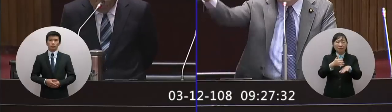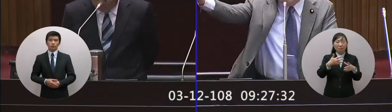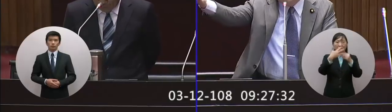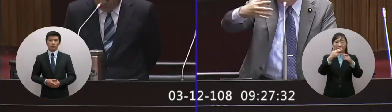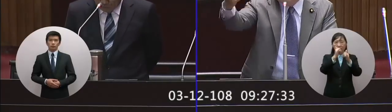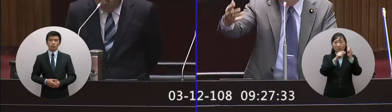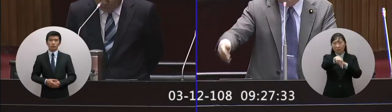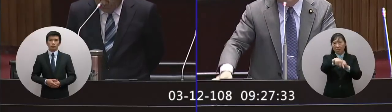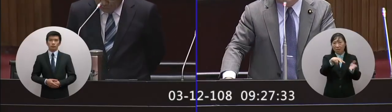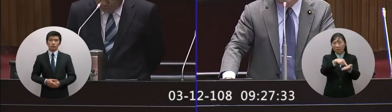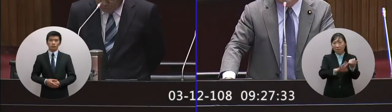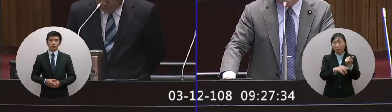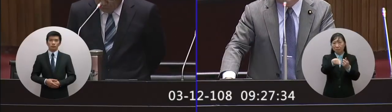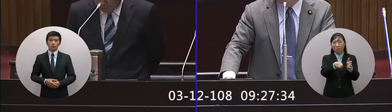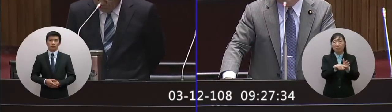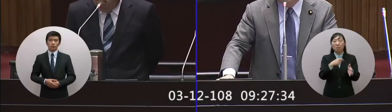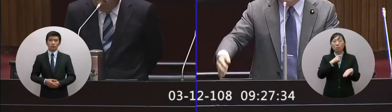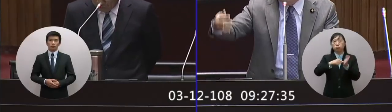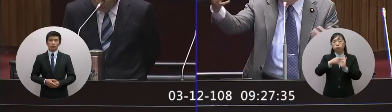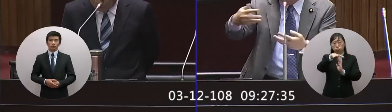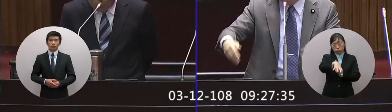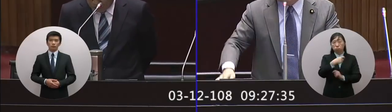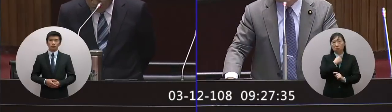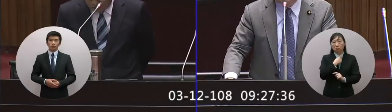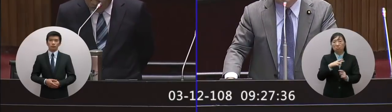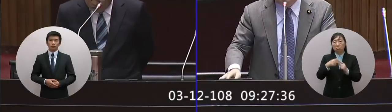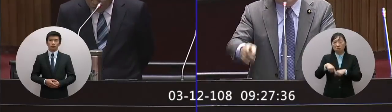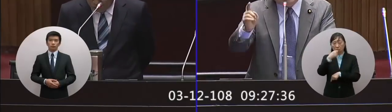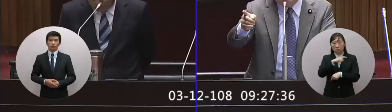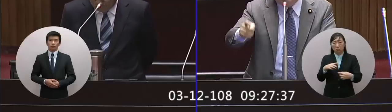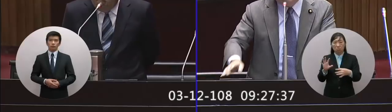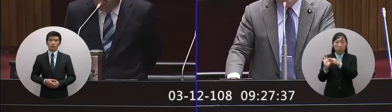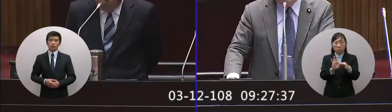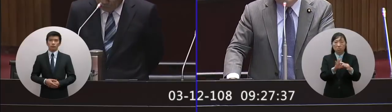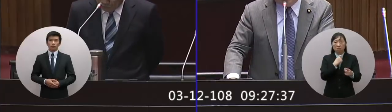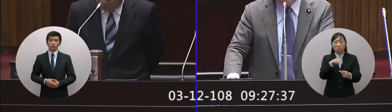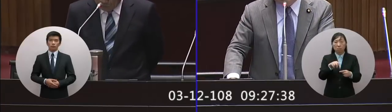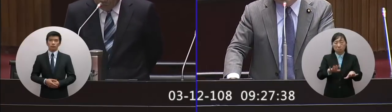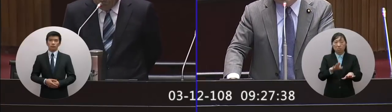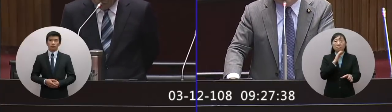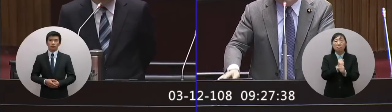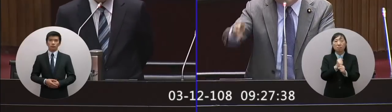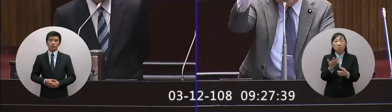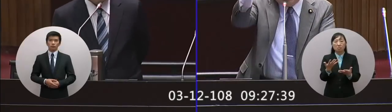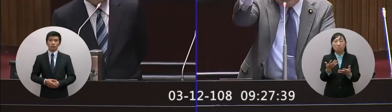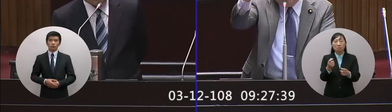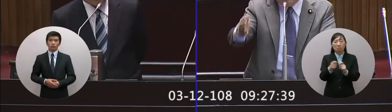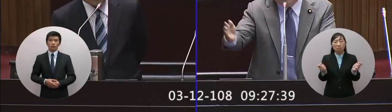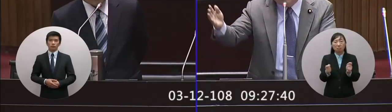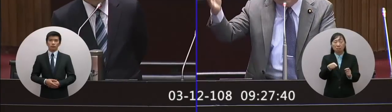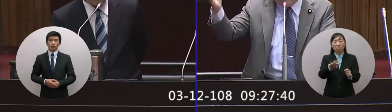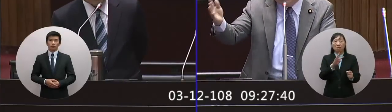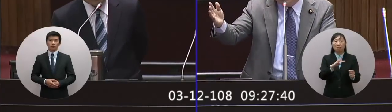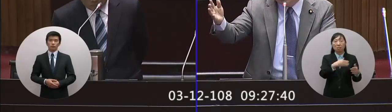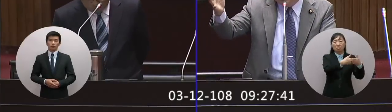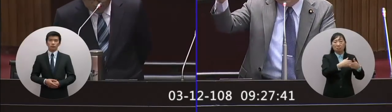说法，就是平潭要有一个经济示范特区来跟台湾对接。结果现在平做了这么多久，这也是习近